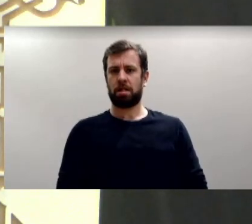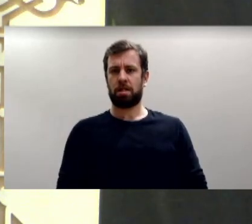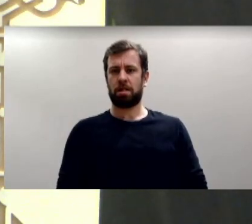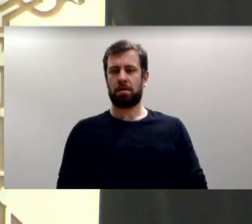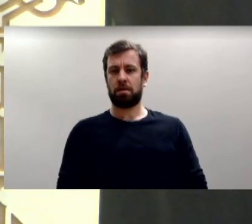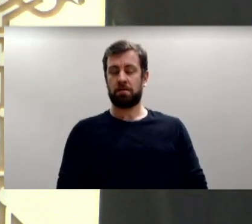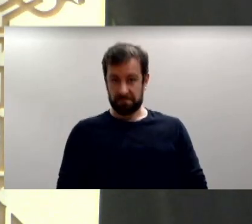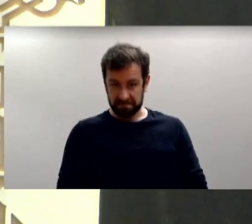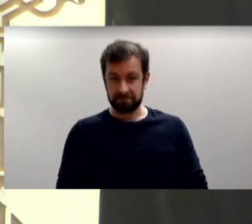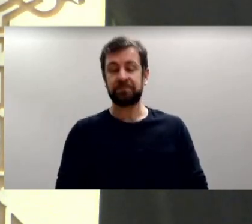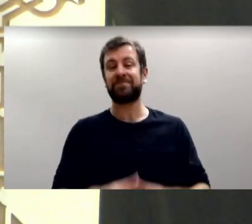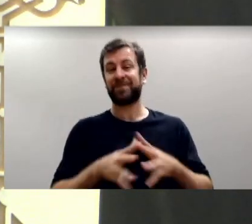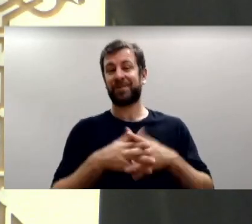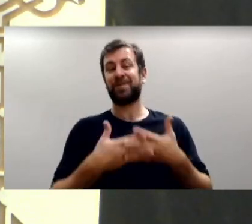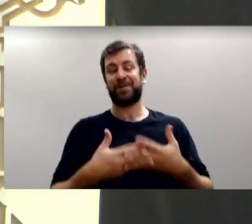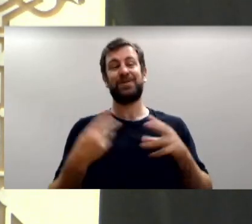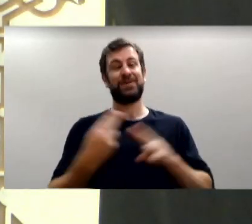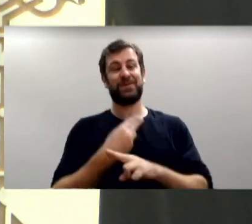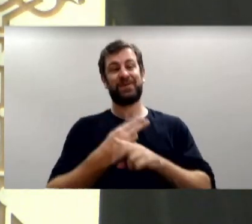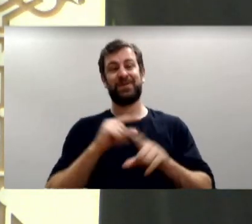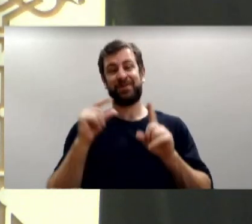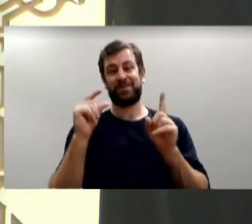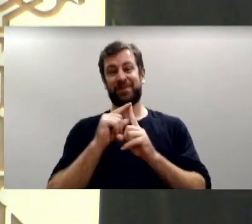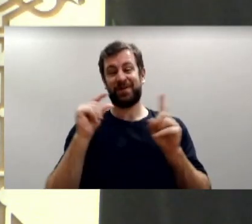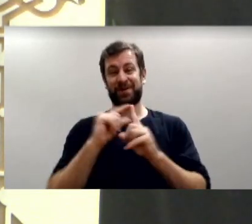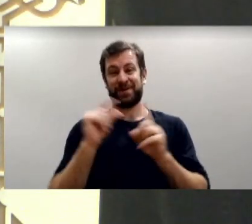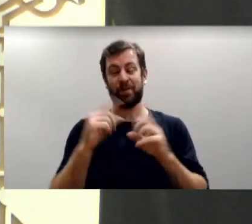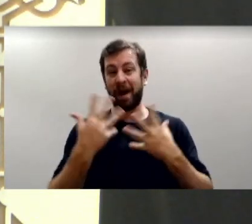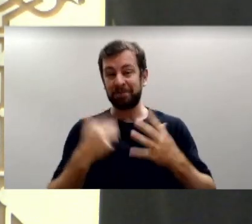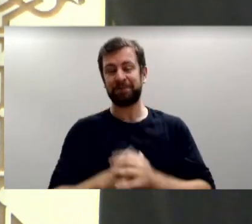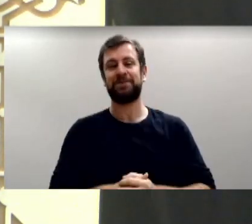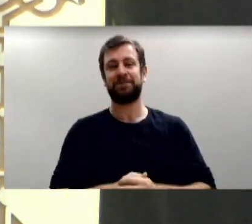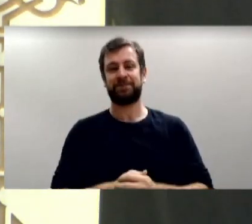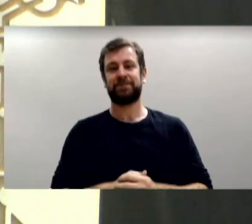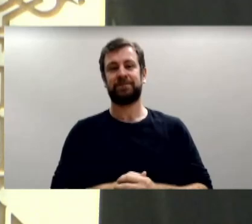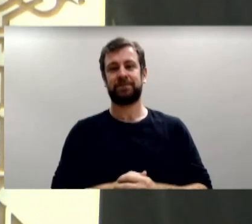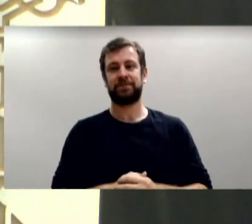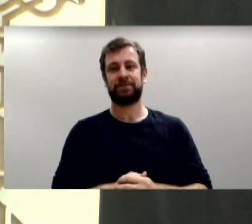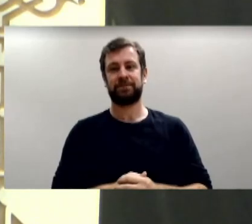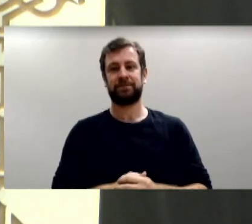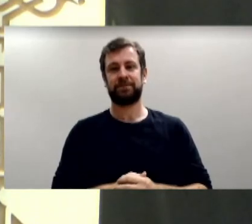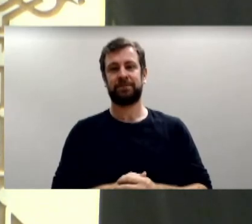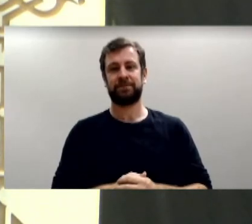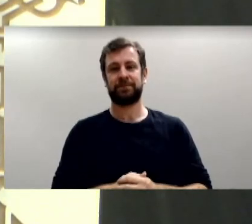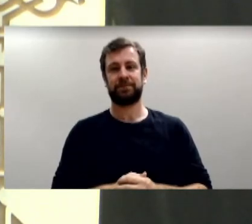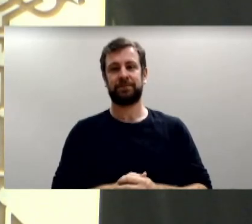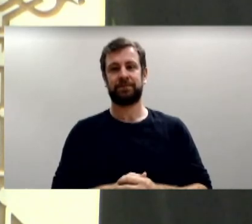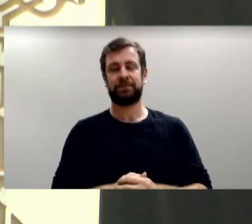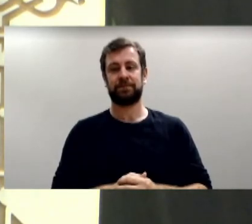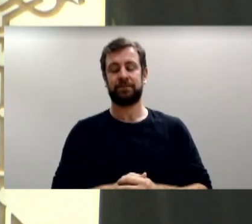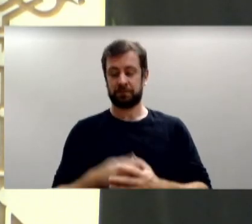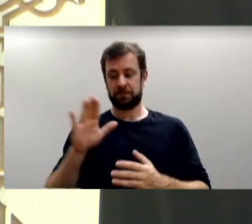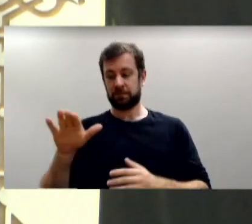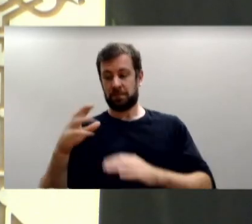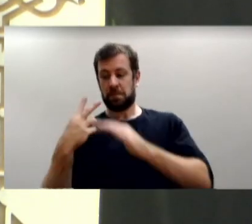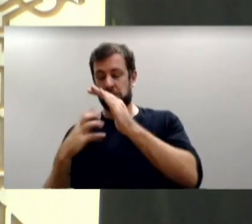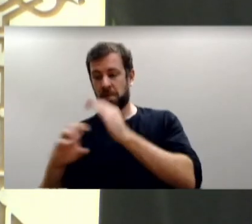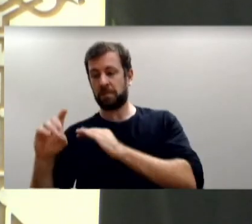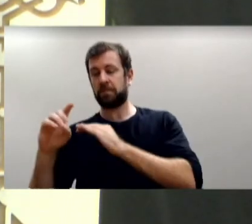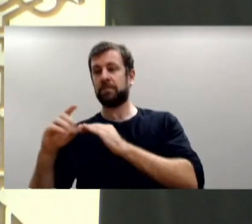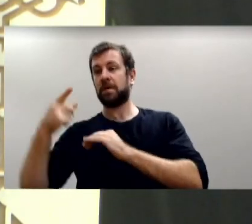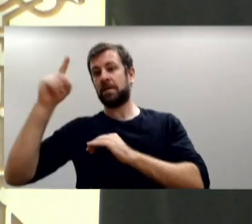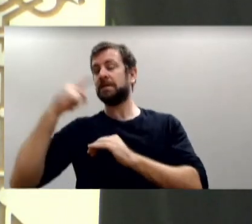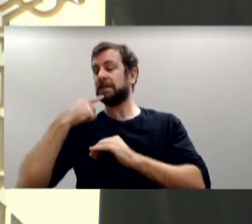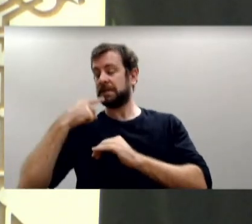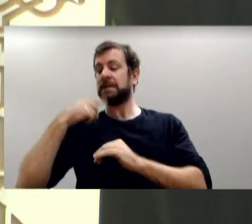the words, وَلَقَدْ نَرَى تَقَلُّبُ وَجْهِكَ فِي السَّمَاءِ. O Muhammad, Allah subhanahu wa ta'ala says, I